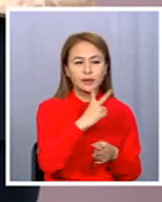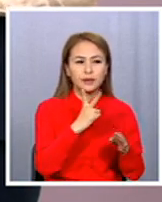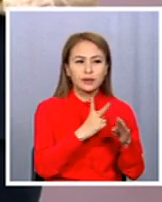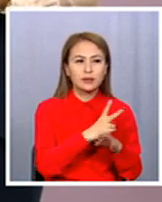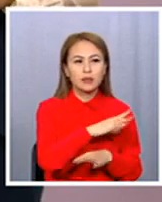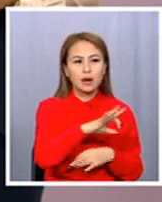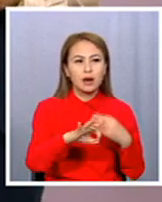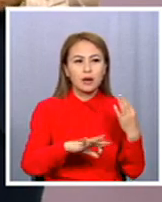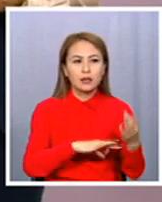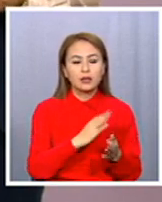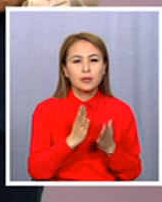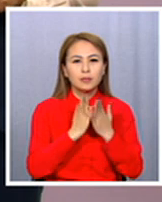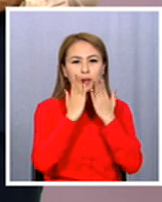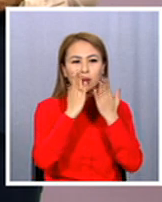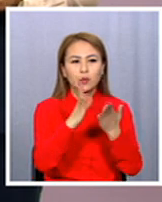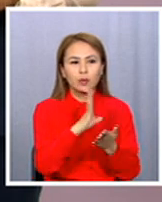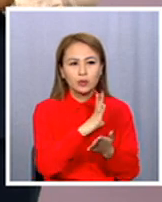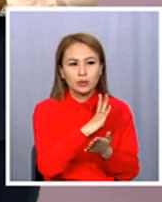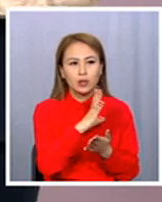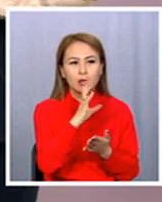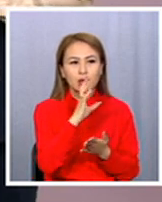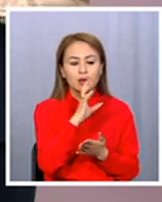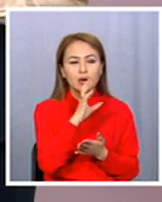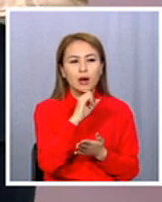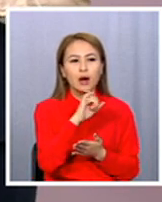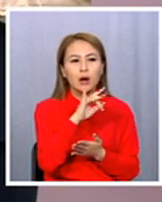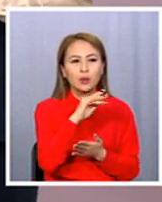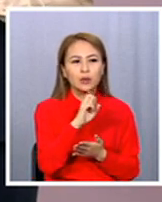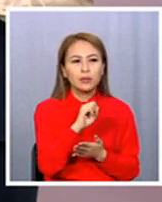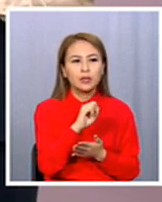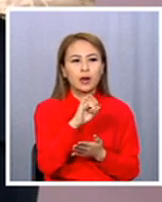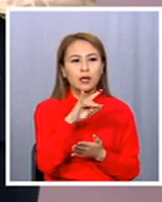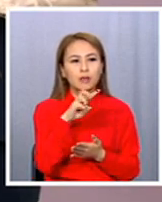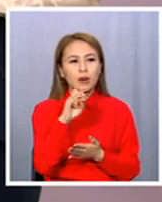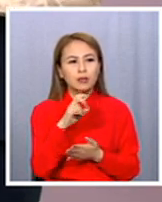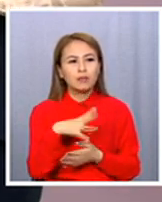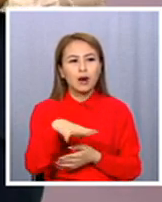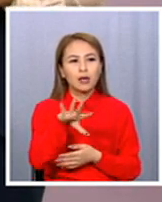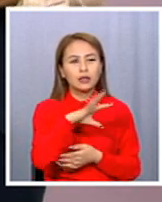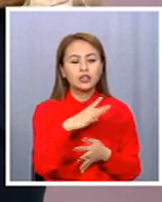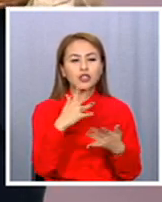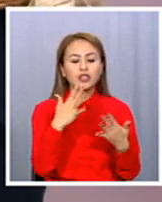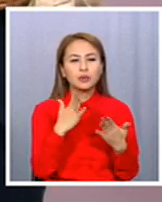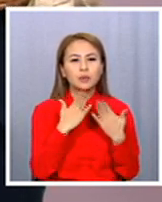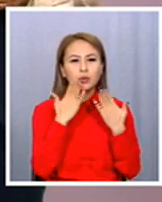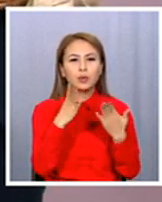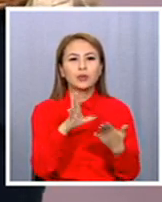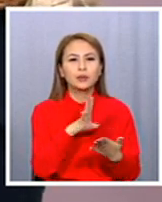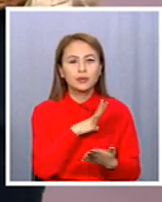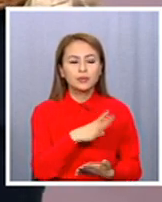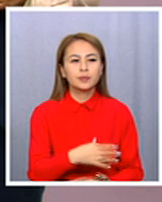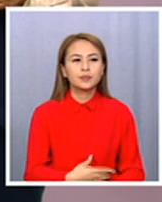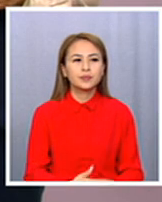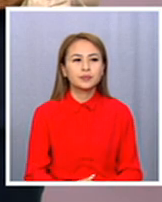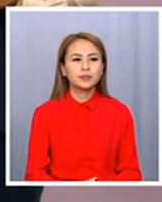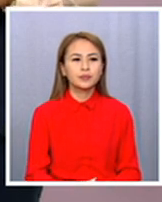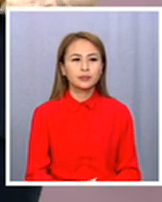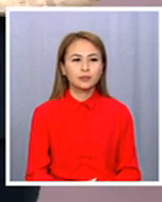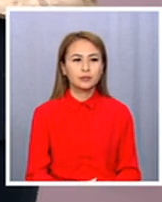есе артық бет оқыды. Аруна мен Арман барлығы неше бет оқыды?